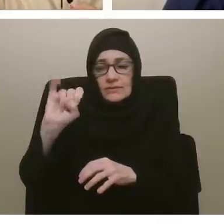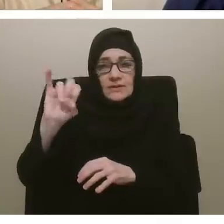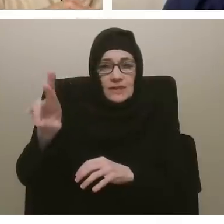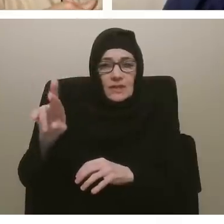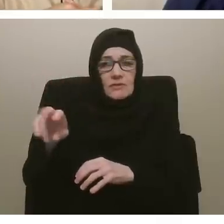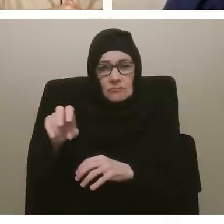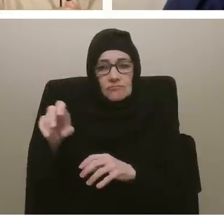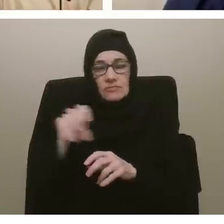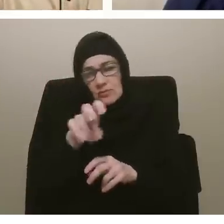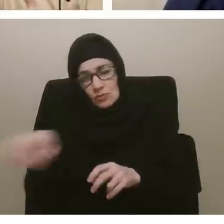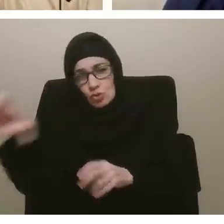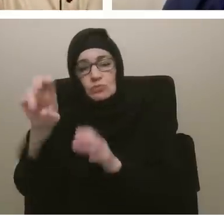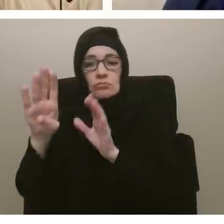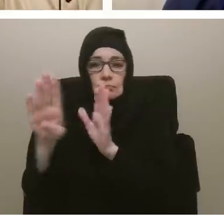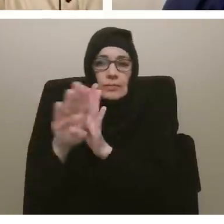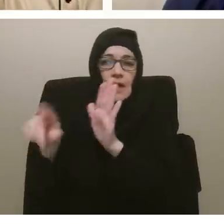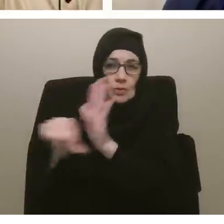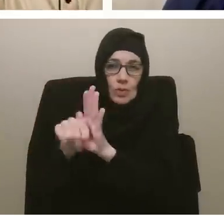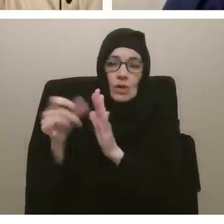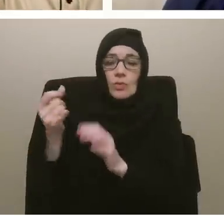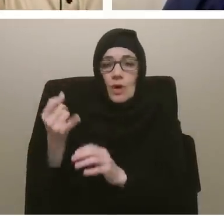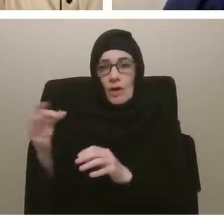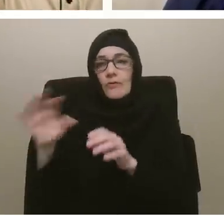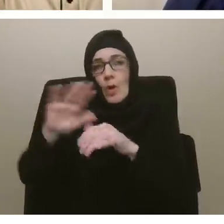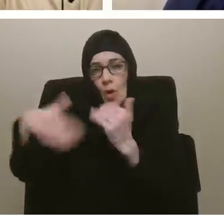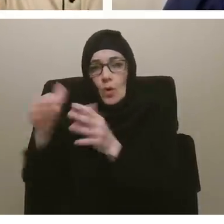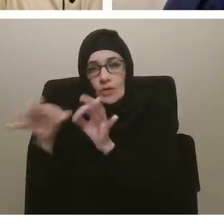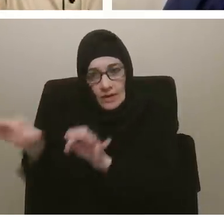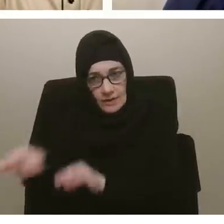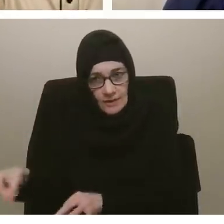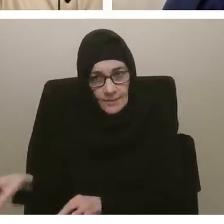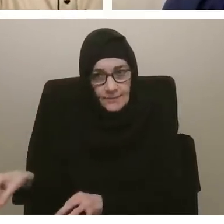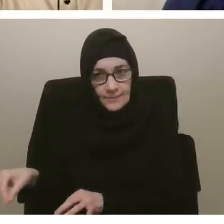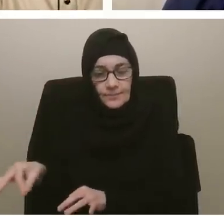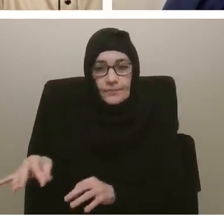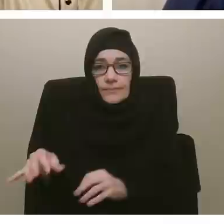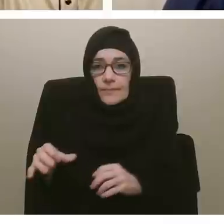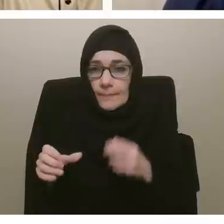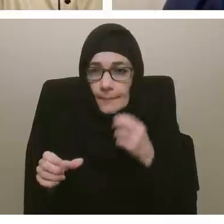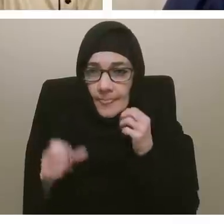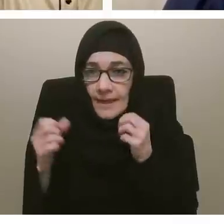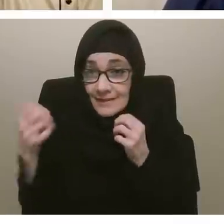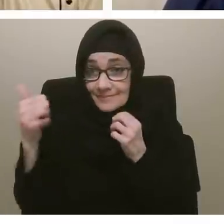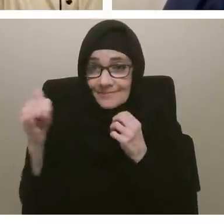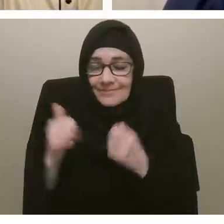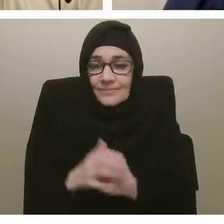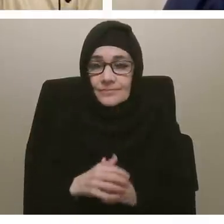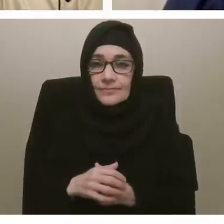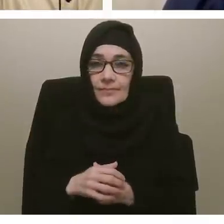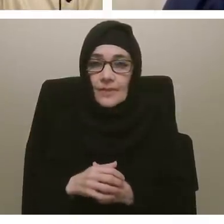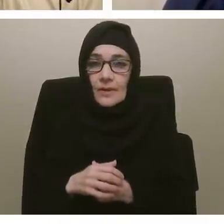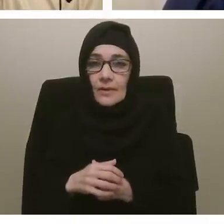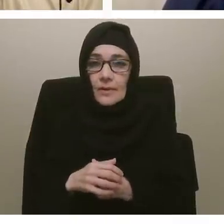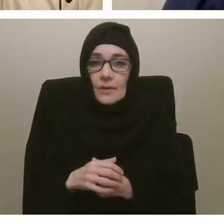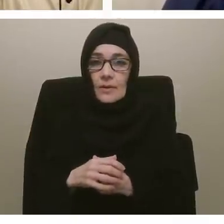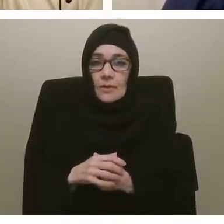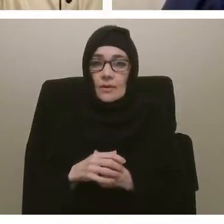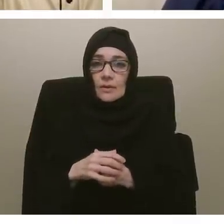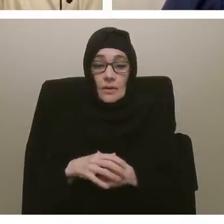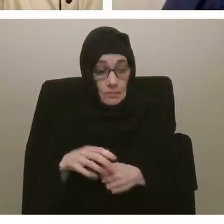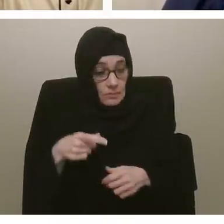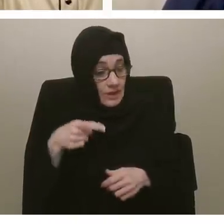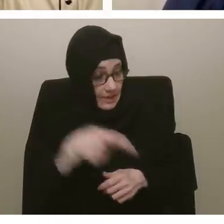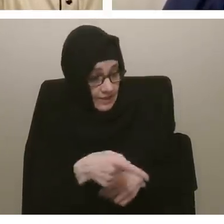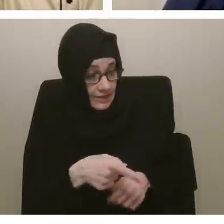reflect on it together. This is how we're given life through this revelation. وَمَنْ كَانَ مَيْتًا فَأَحْيَيْنَاهُ وَجَعَلْنَا لَهُ نُورًا. Was he not dead